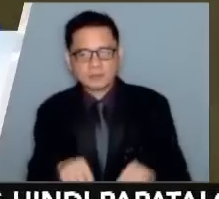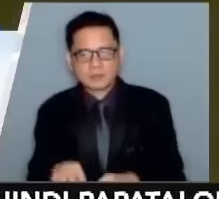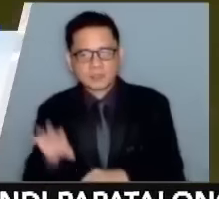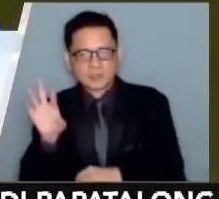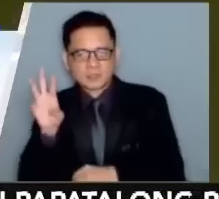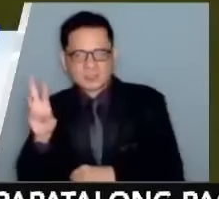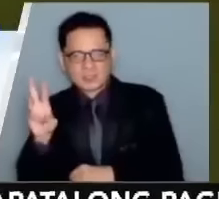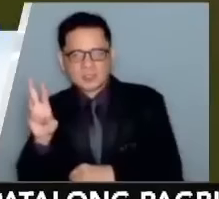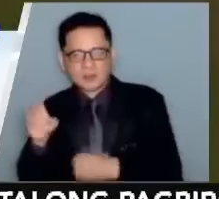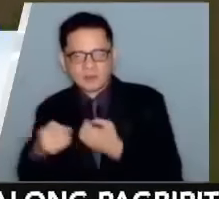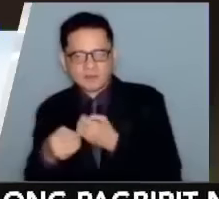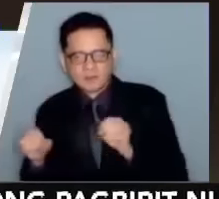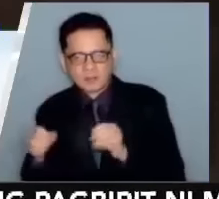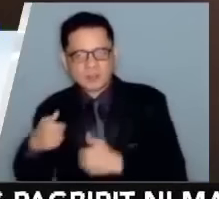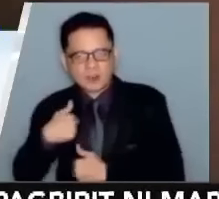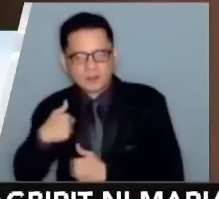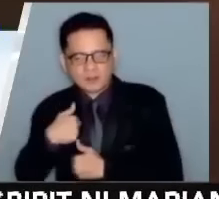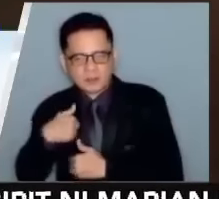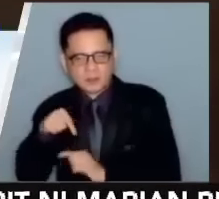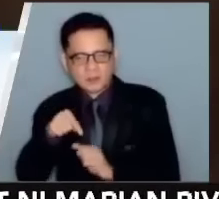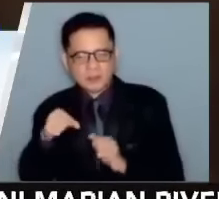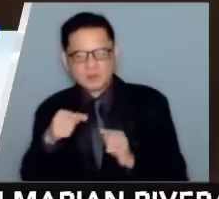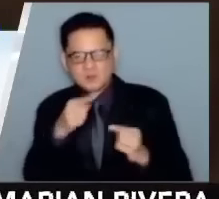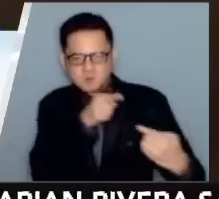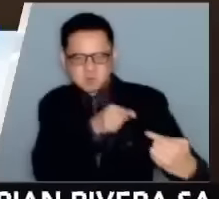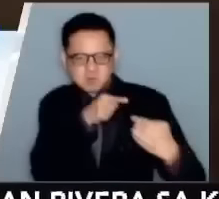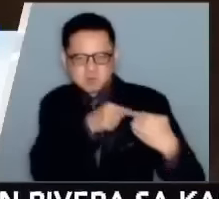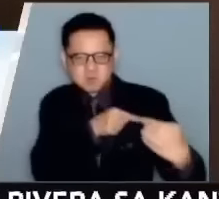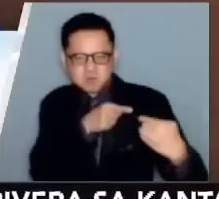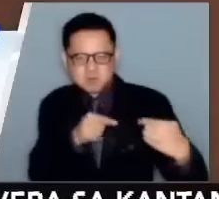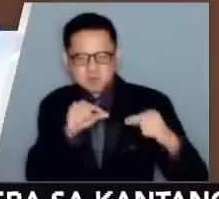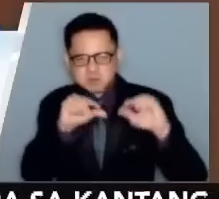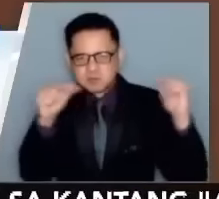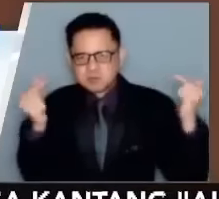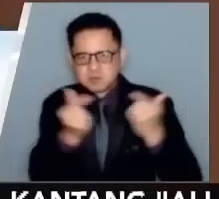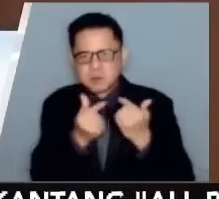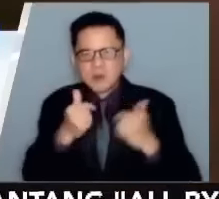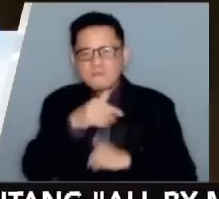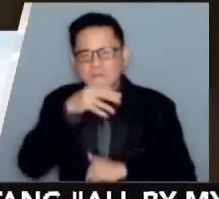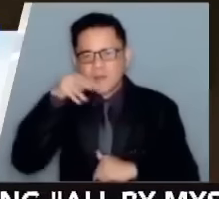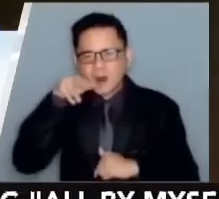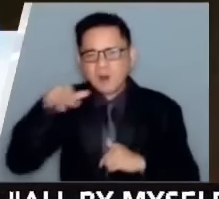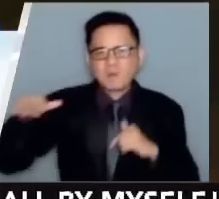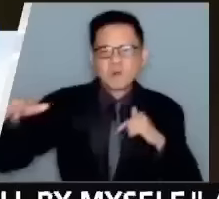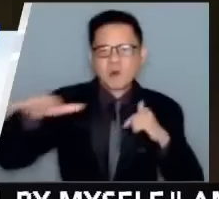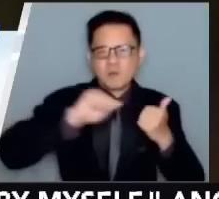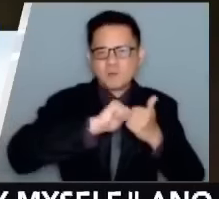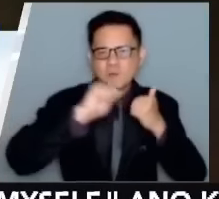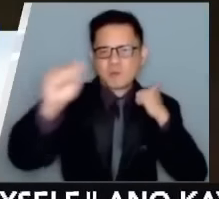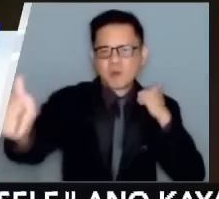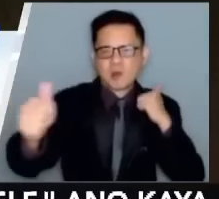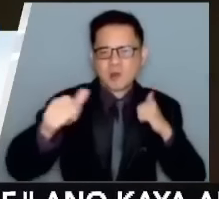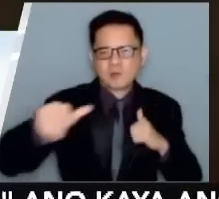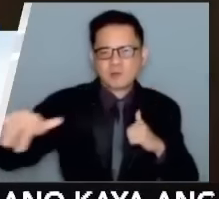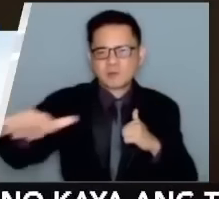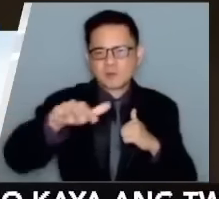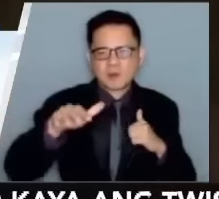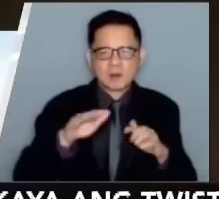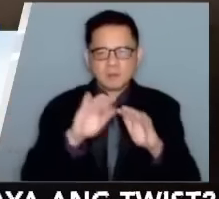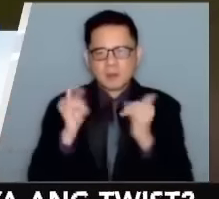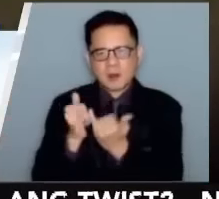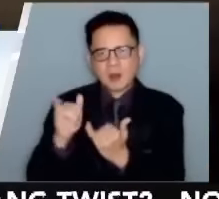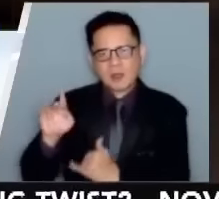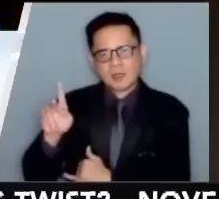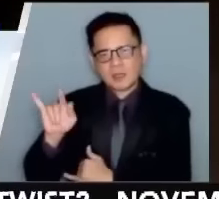Philippine Army nagagawa ng dalawang grupo sa malawak na agricultural land sa sityo gager nin sa Barangay kilangan mabilis